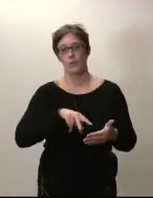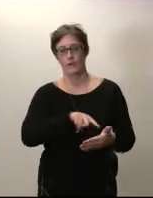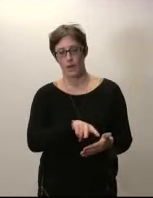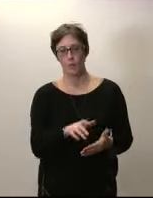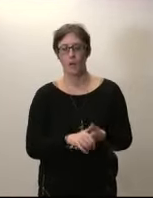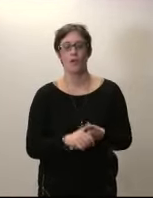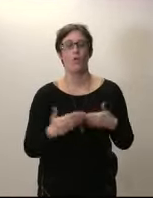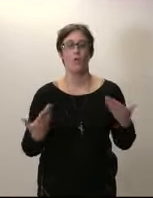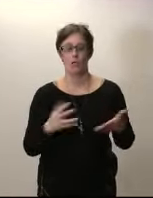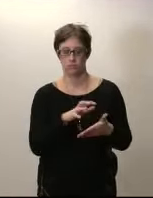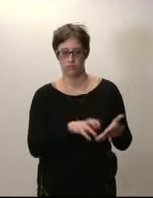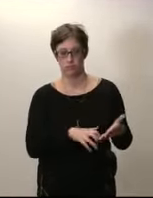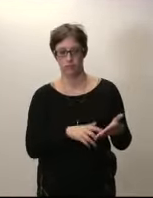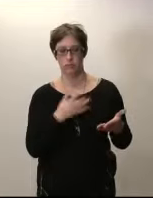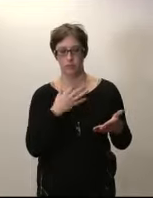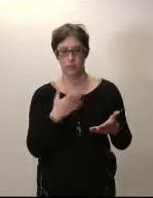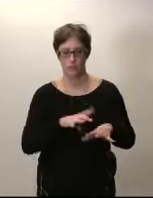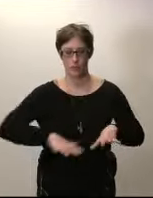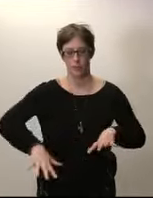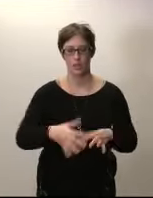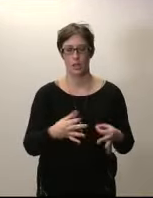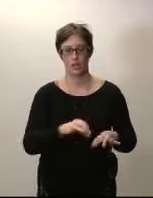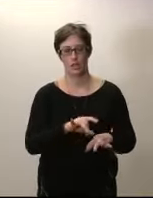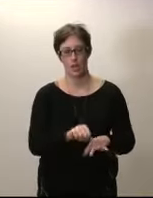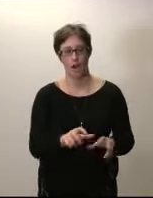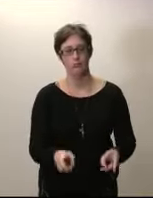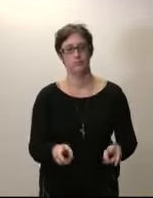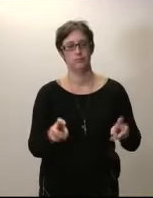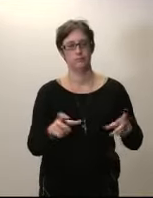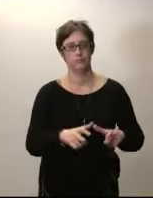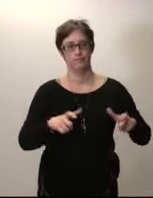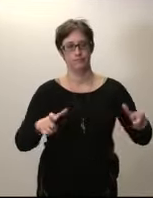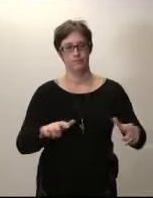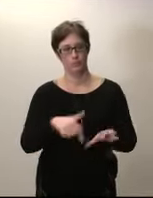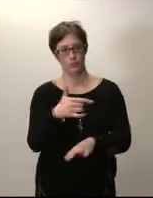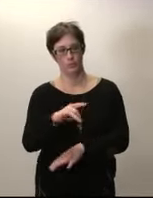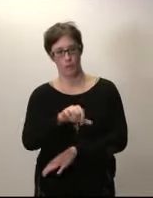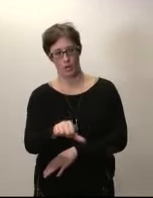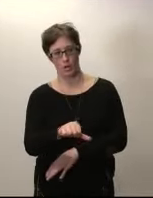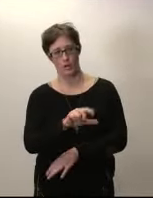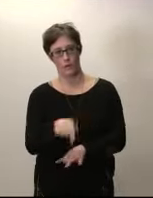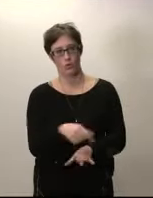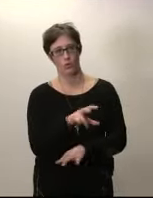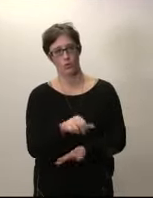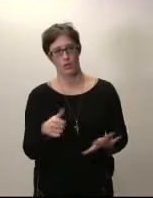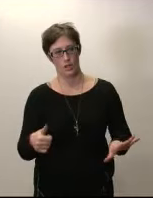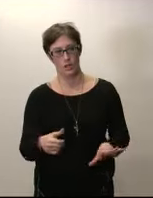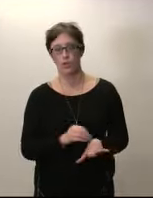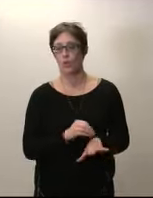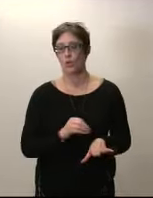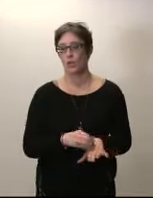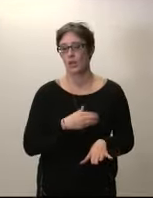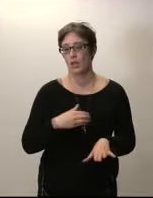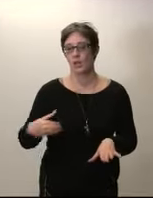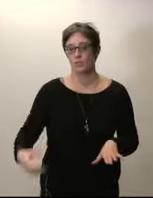l'emprise passe de 10 heures à 12 heures 36. Donc, le conseil municipal est appelé à confirmer la désaffection et